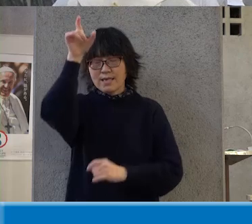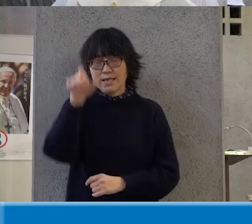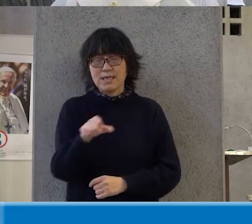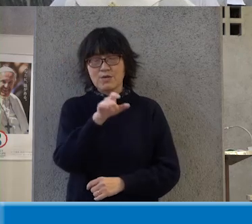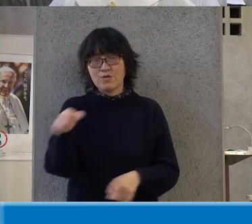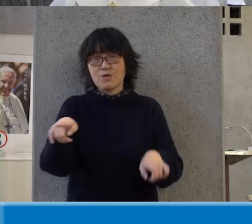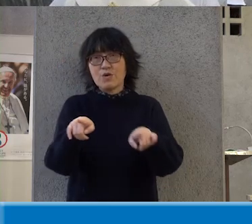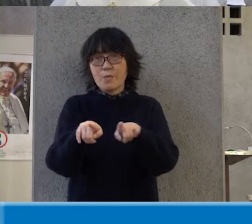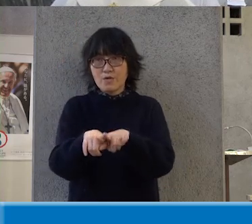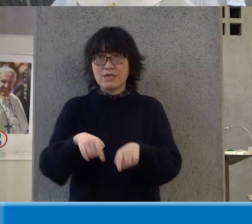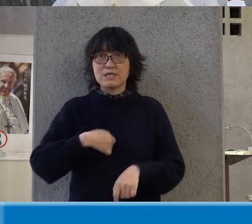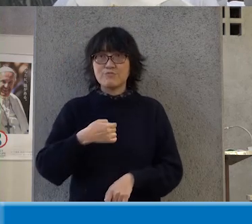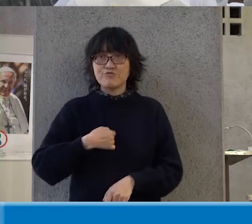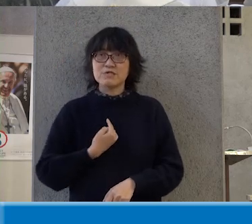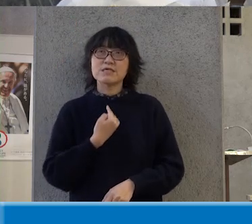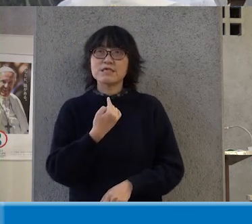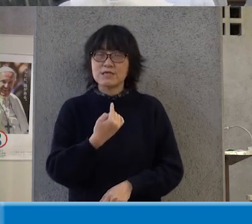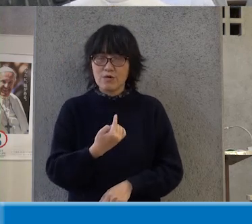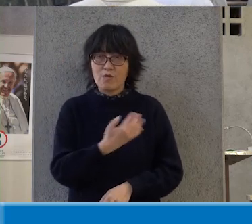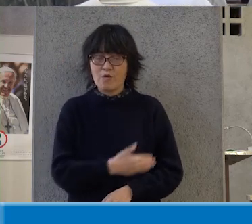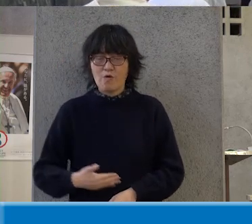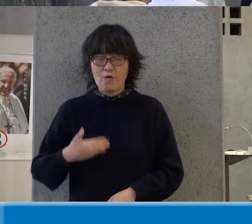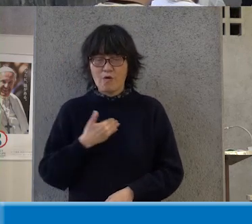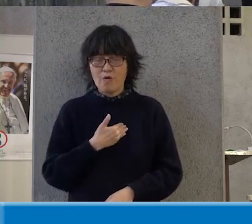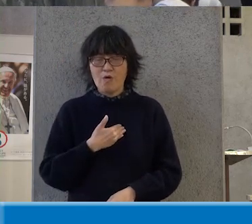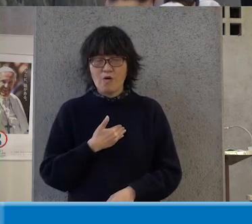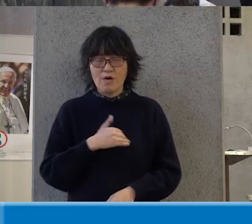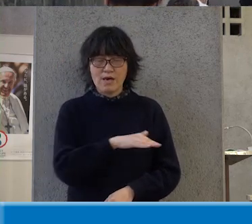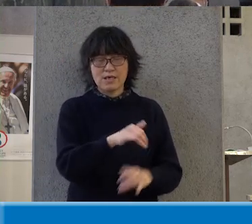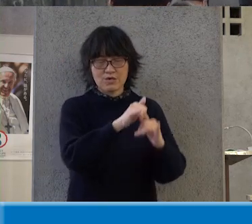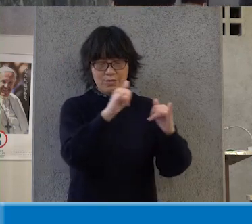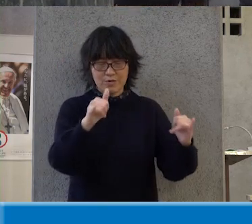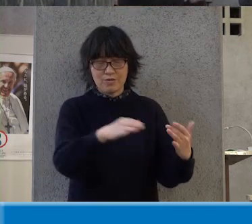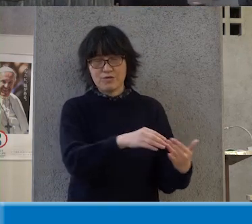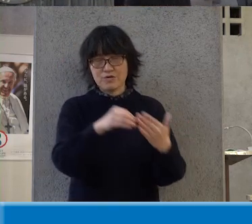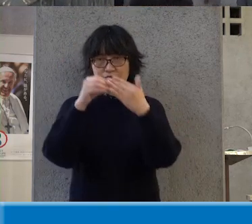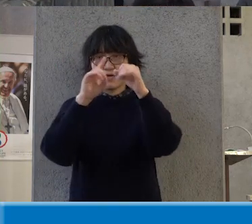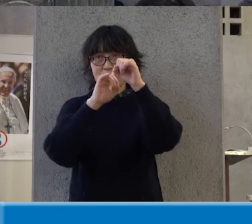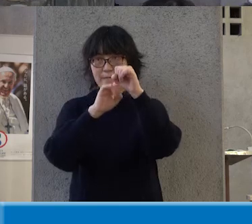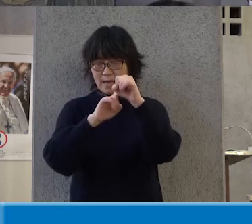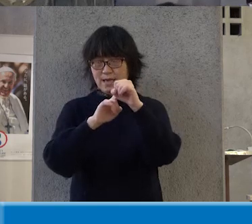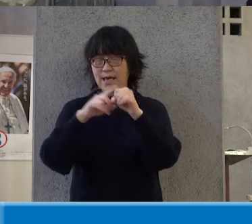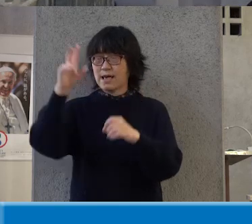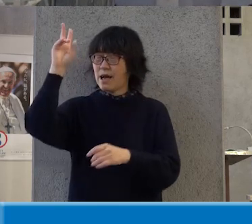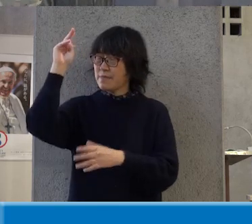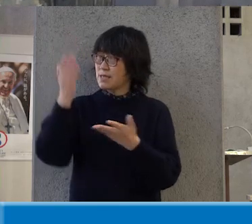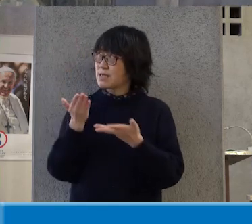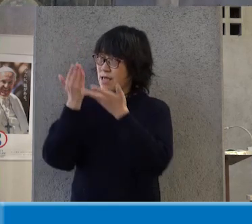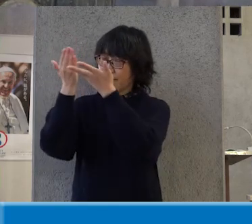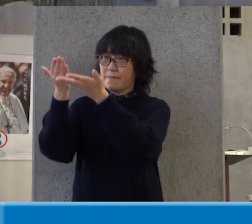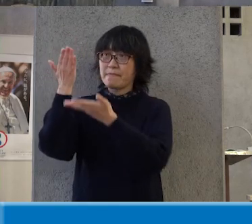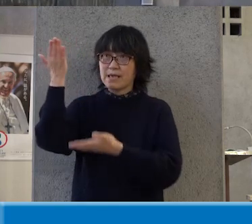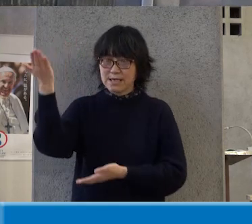に自分自身を人々の救いのために神に捧げますか。